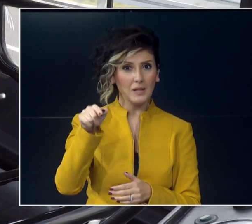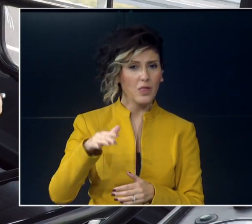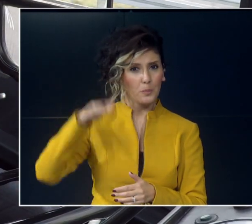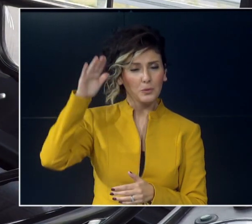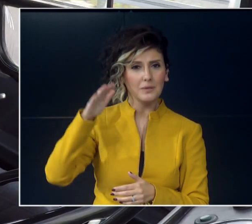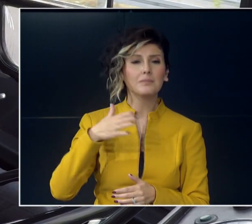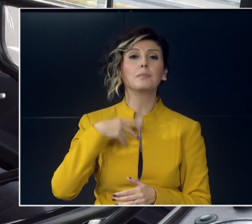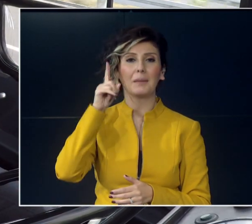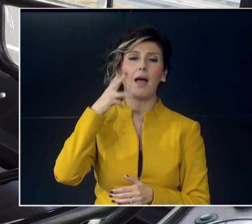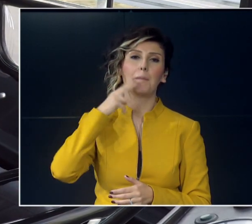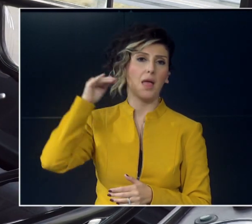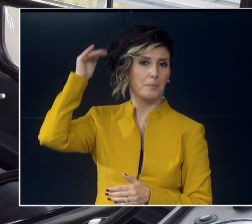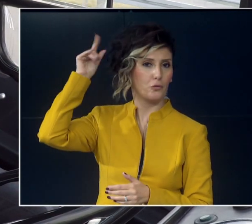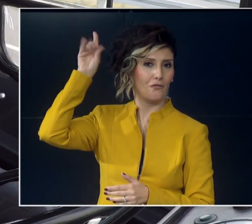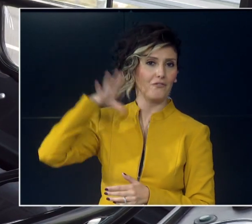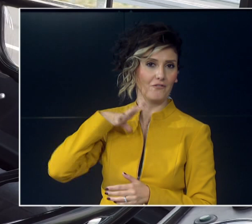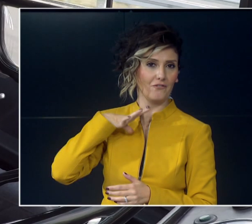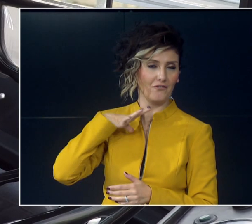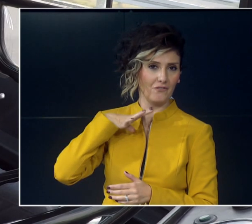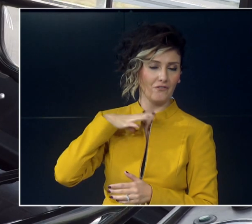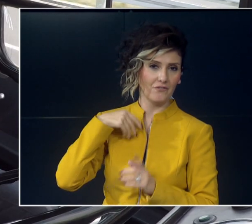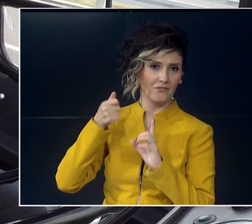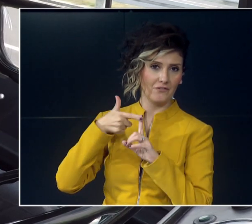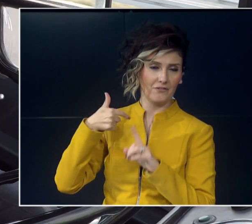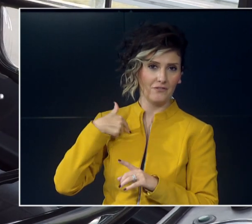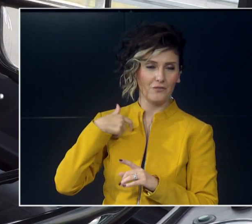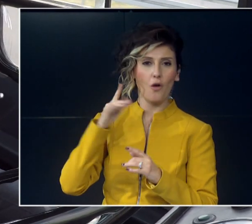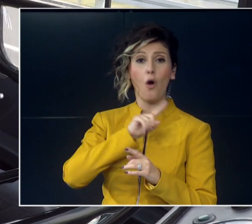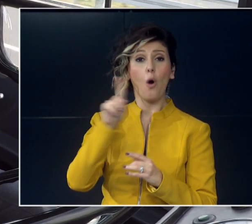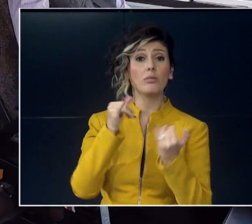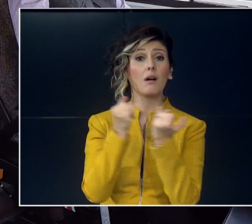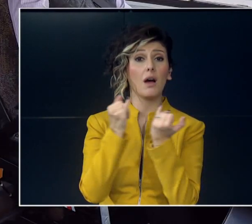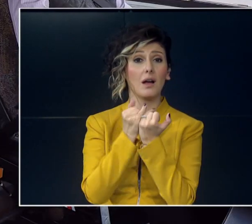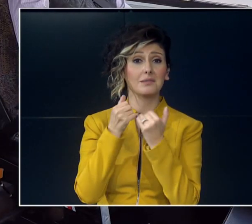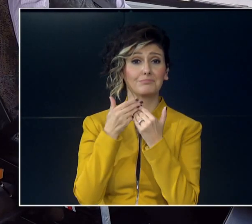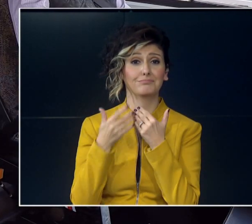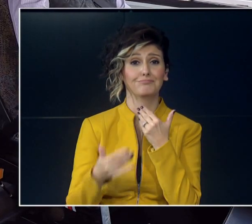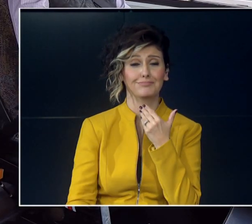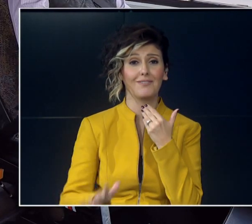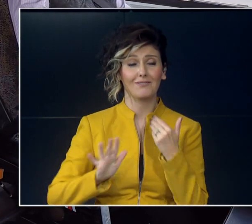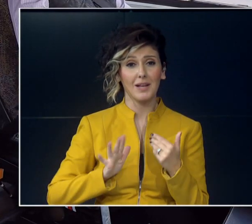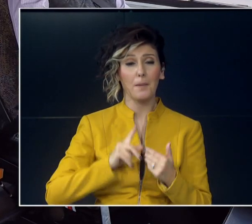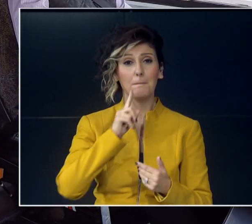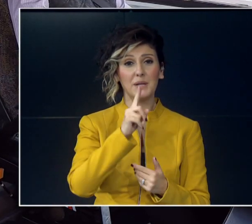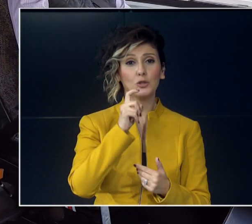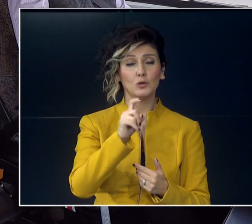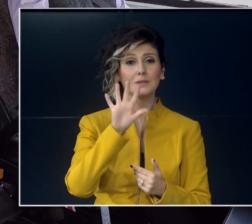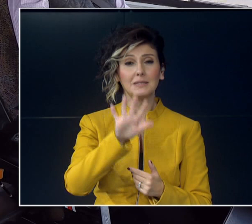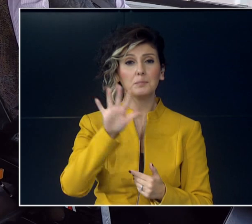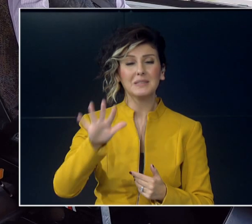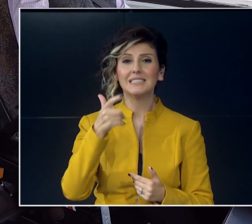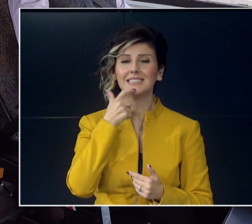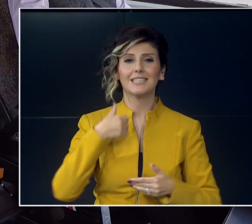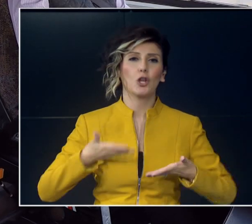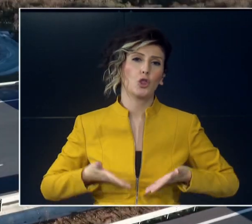Ablam var benden bir büyük. Biz 10 kardeşiz. Ben 1955